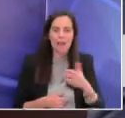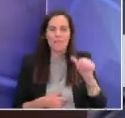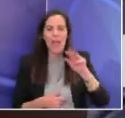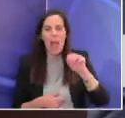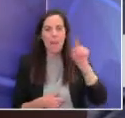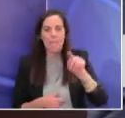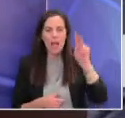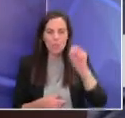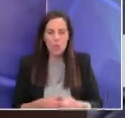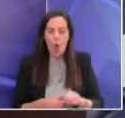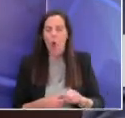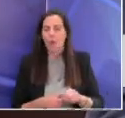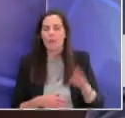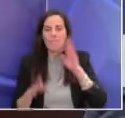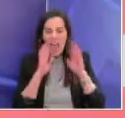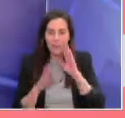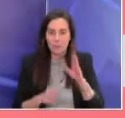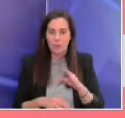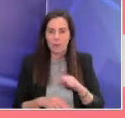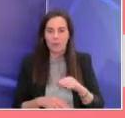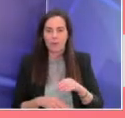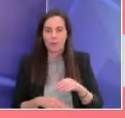ואמזון ואיביי ופייסבוק...